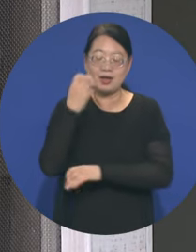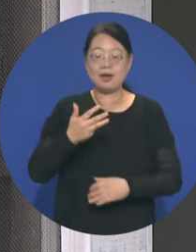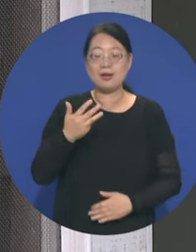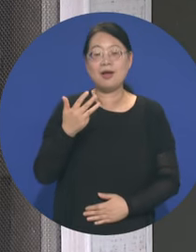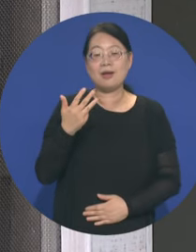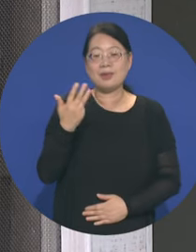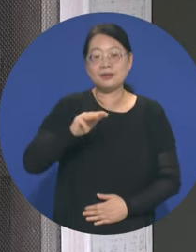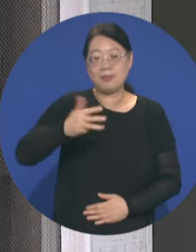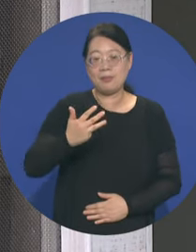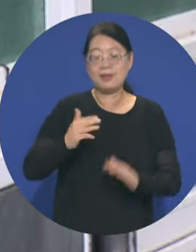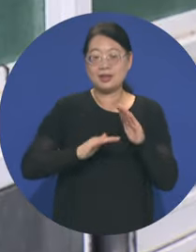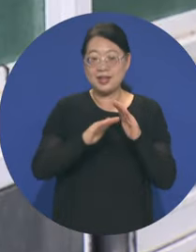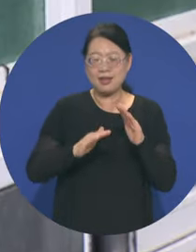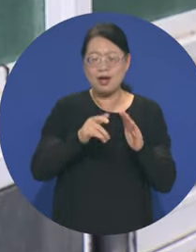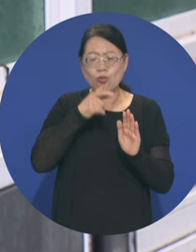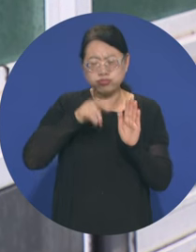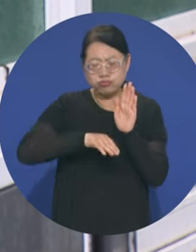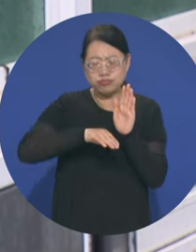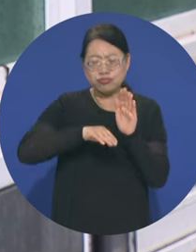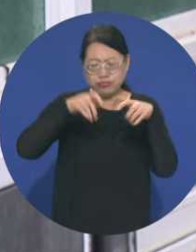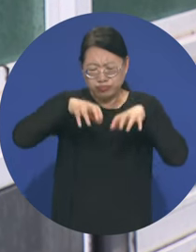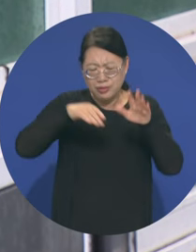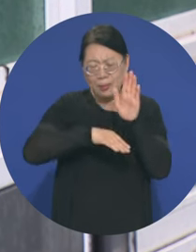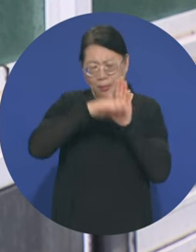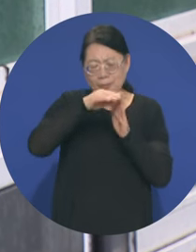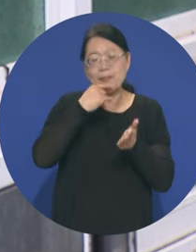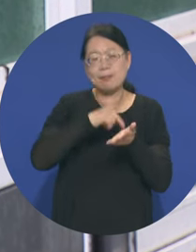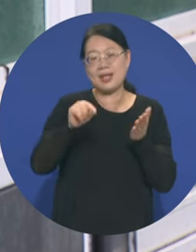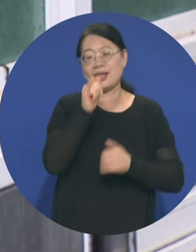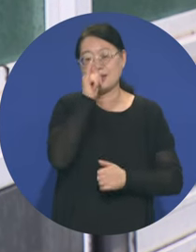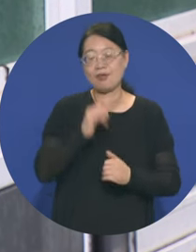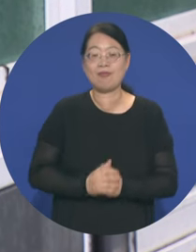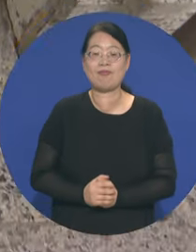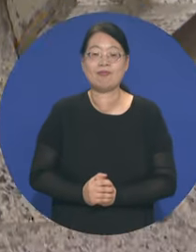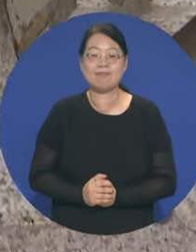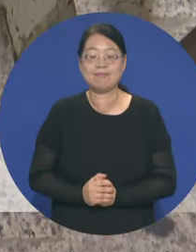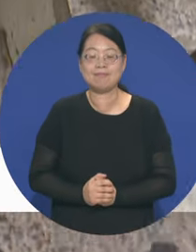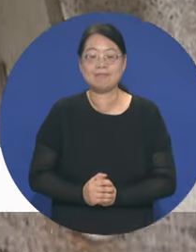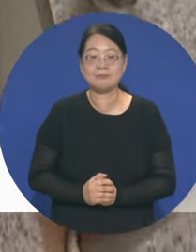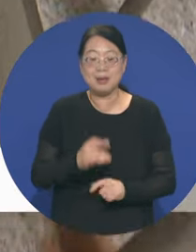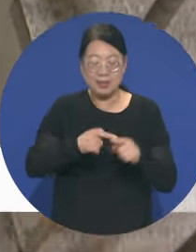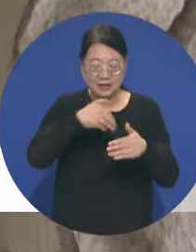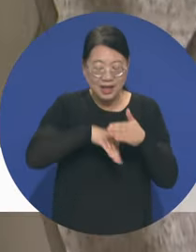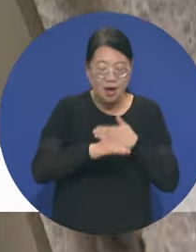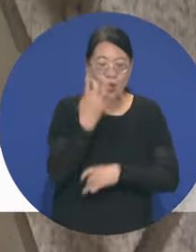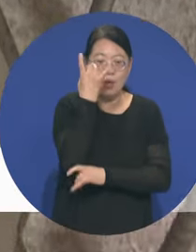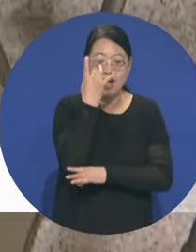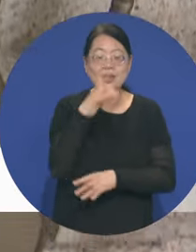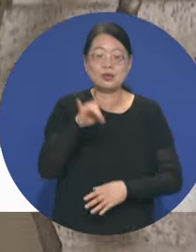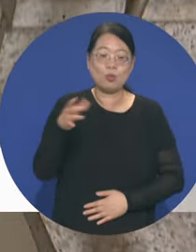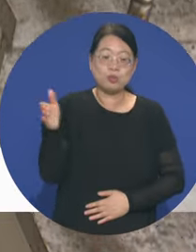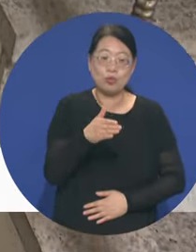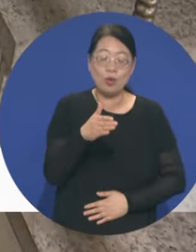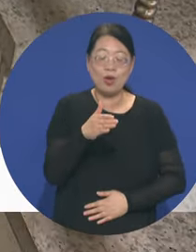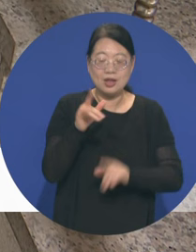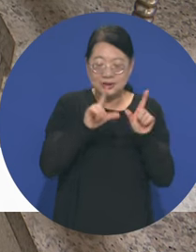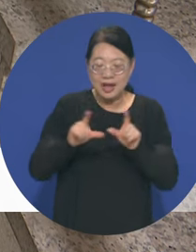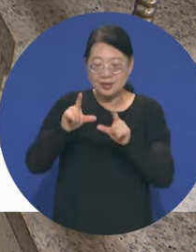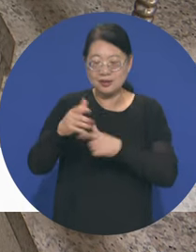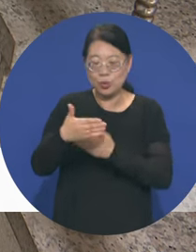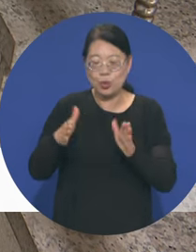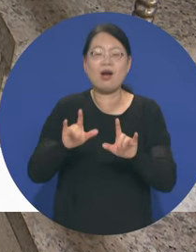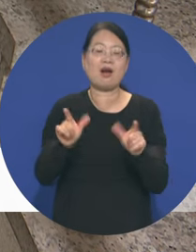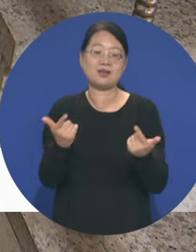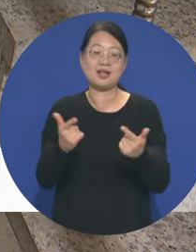약 8,800억 가구가 침수피해를 입은 적이 있는 것으로 추정됩니다 반지하는 사실 처음부터 주거 공간은